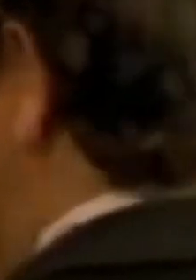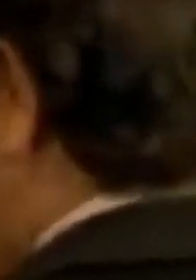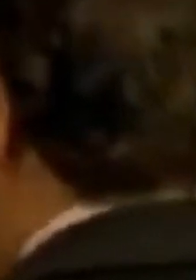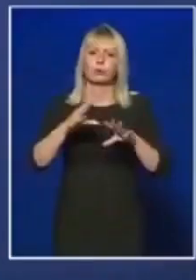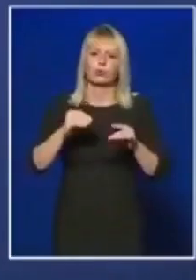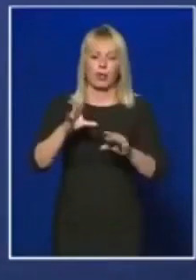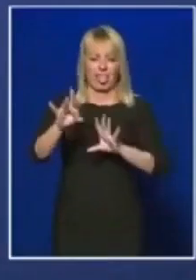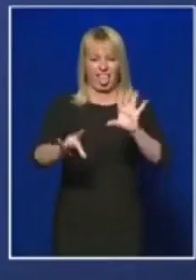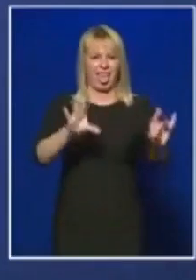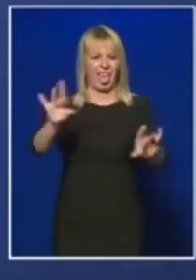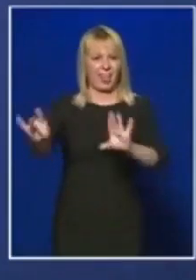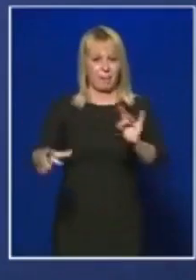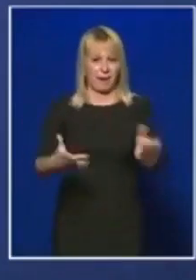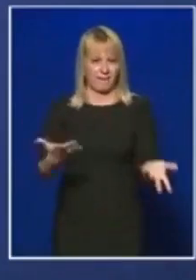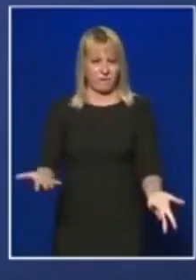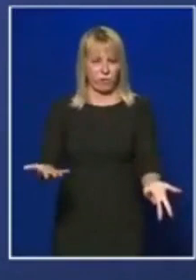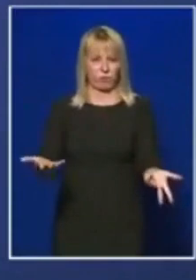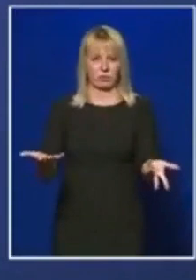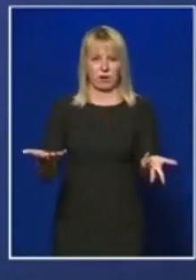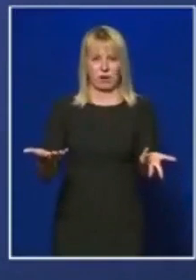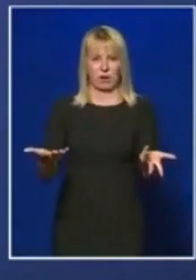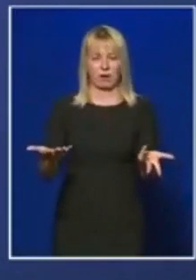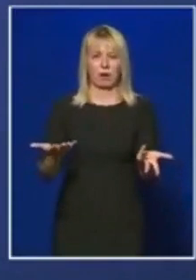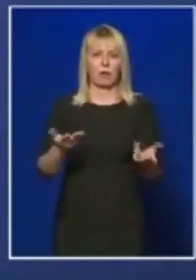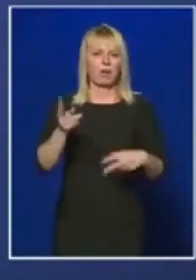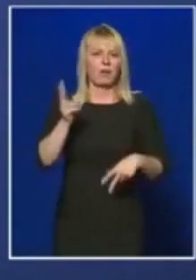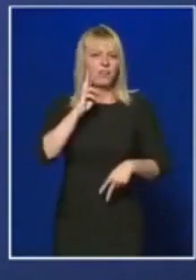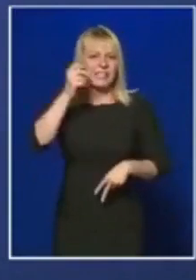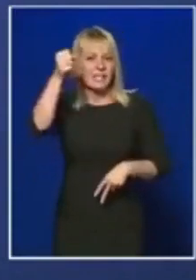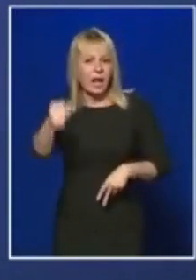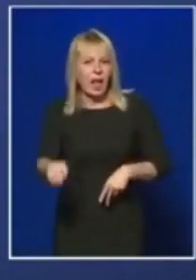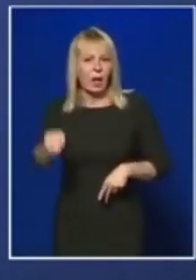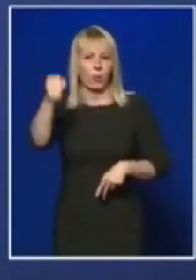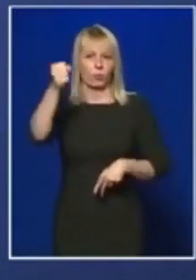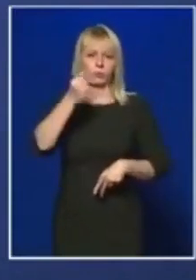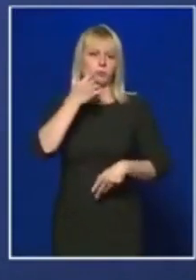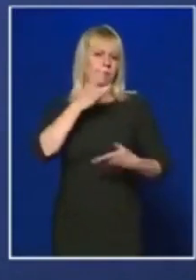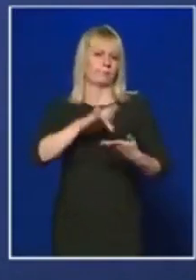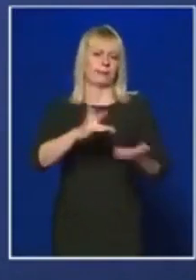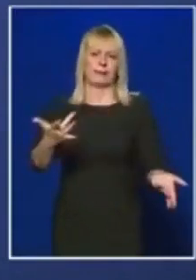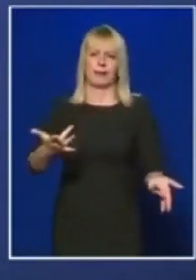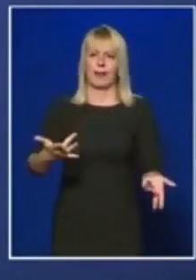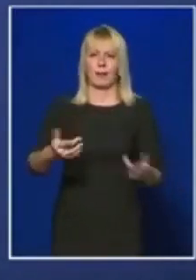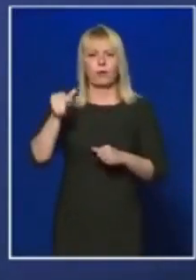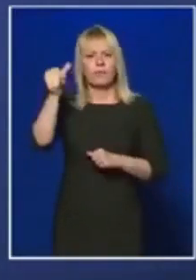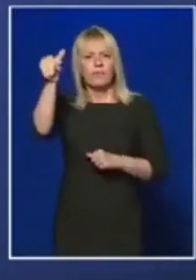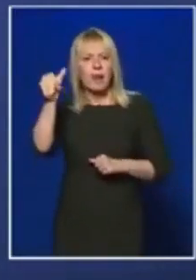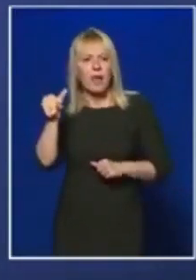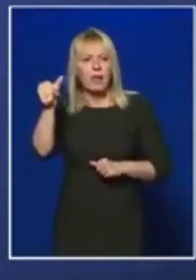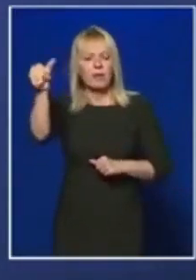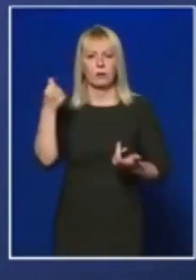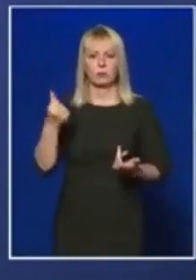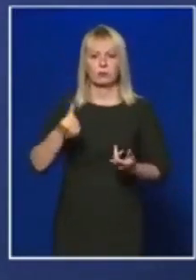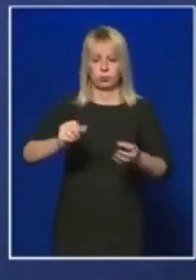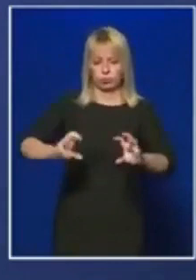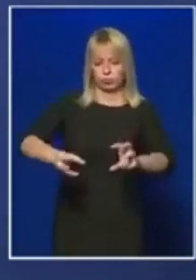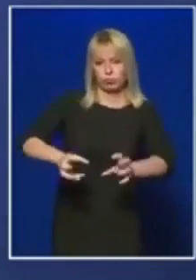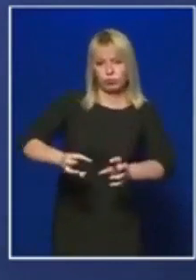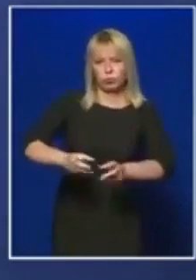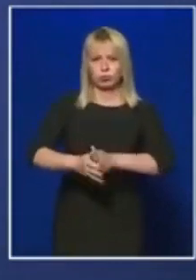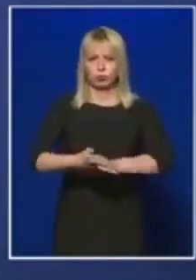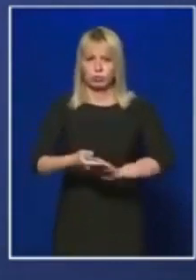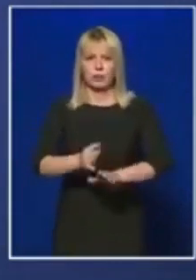tököm. A WC lehúzótól kezdve a villanykapcsolók, csaptelepek és minden,